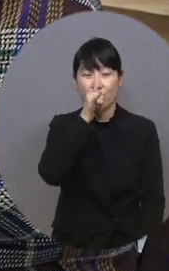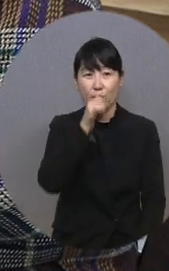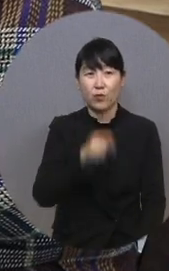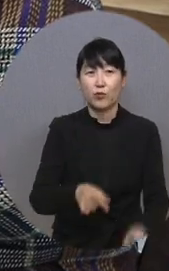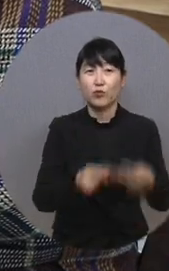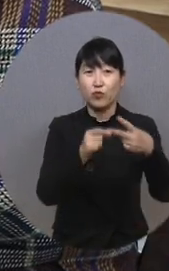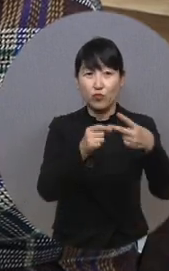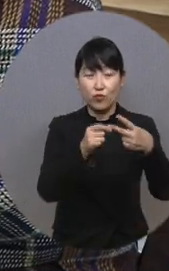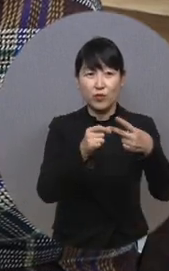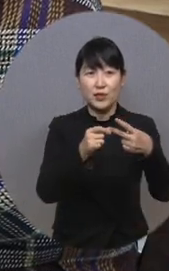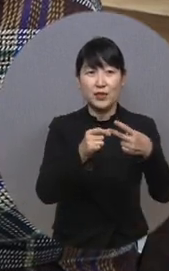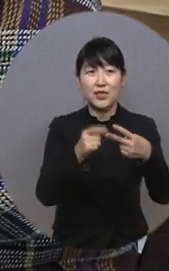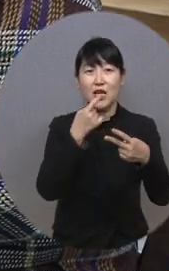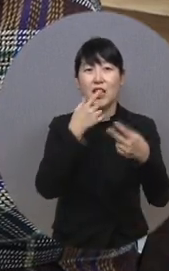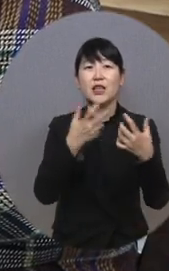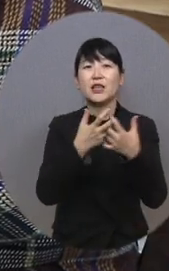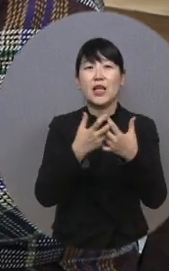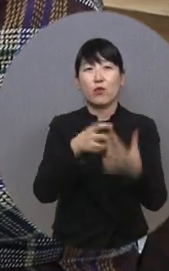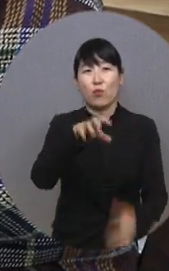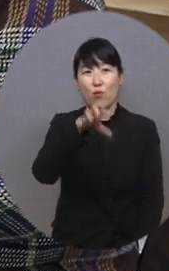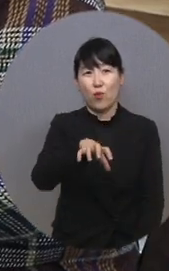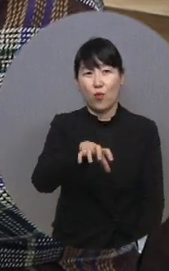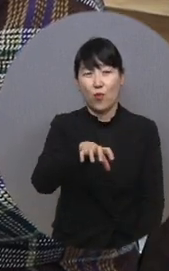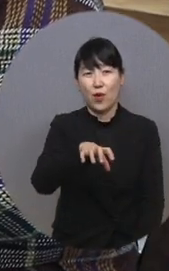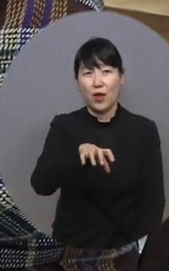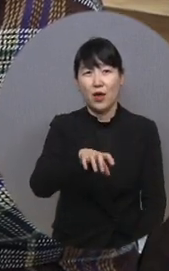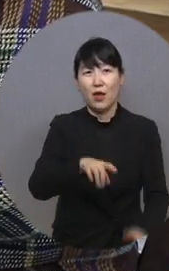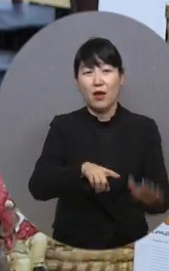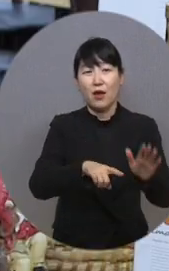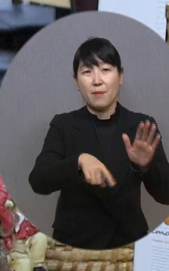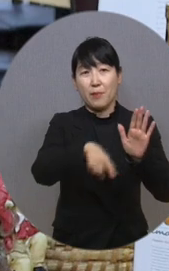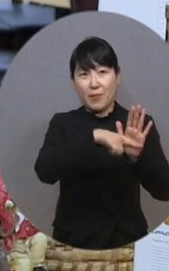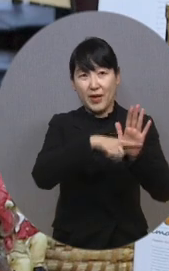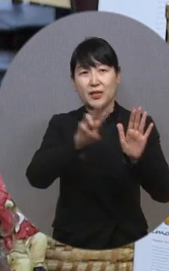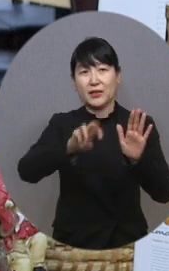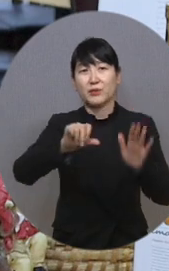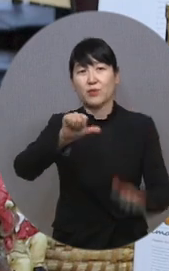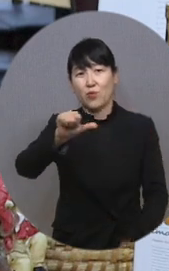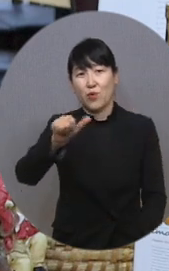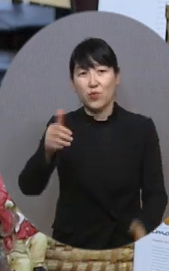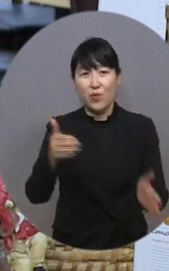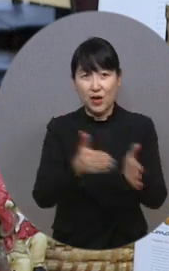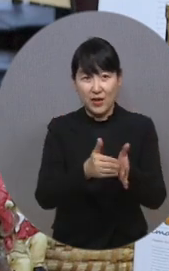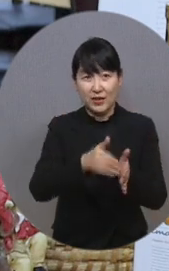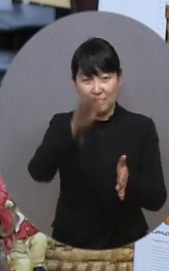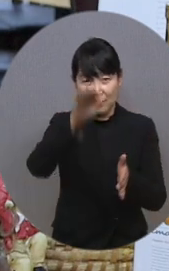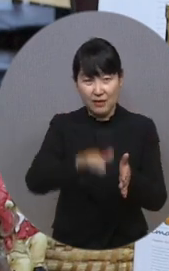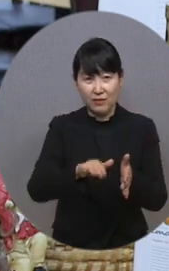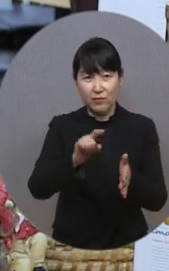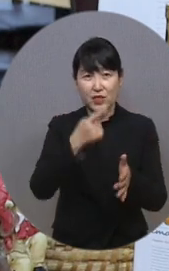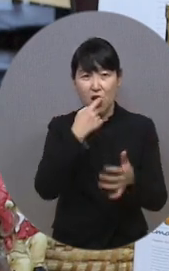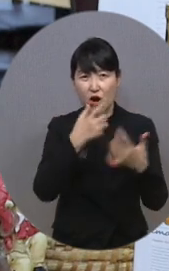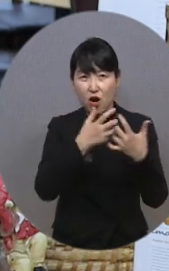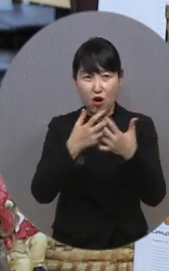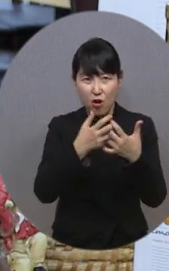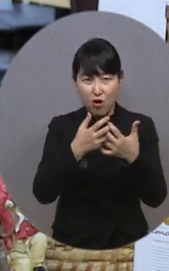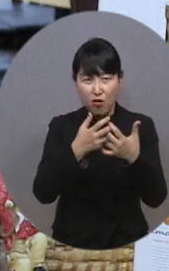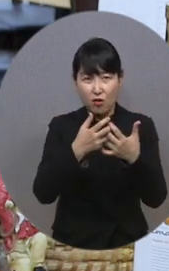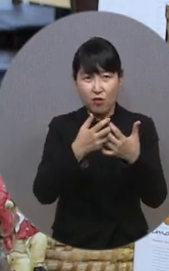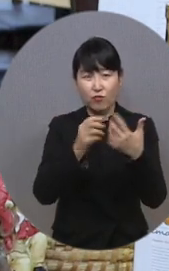냉동고에 마이너스 35도까지 떨어진 냉동고에서 동결을 시켰다가 네. 그 즙을